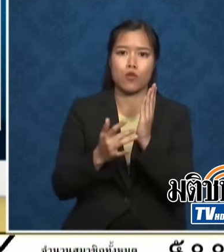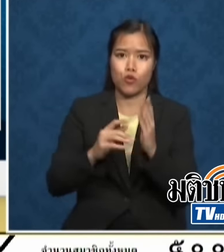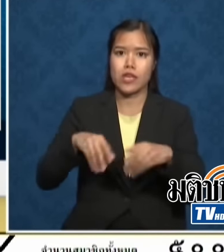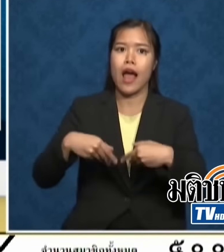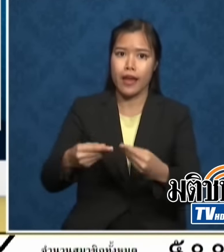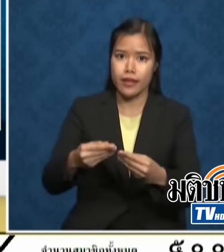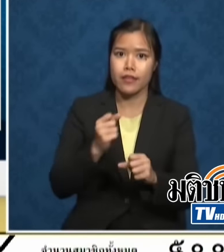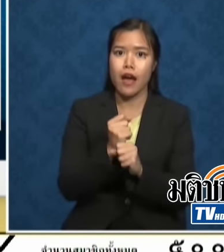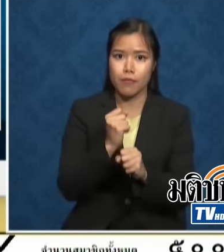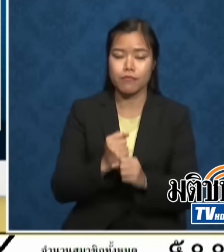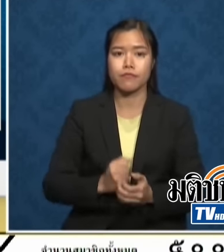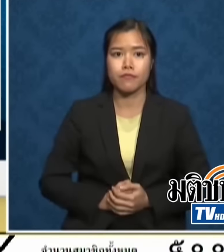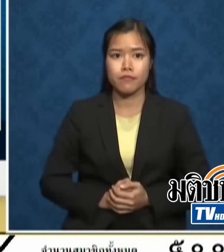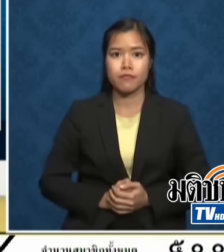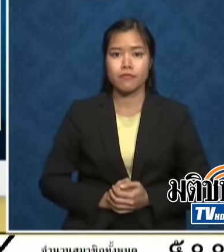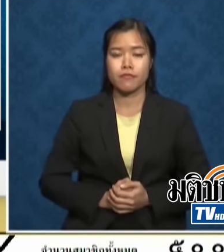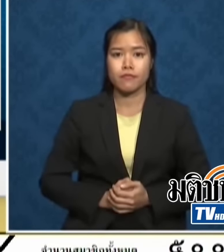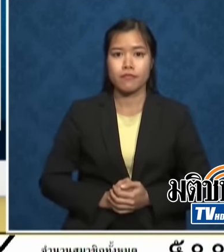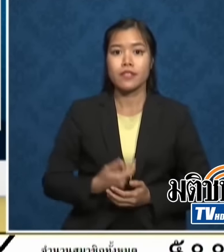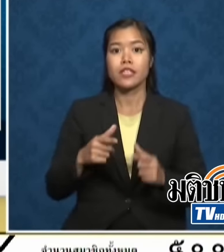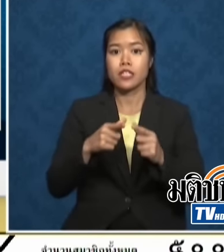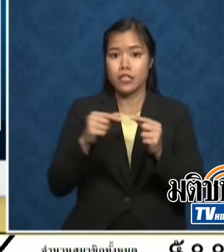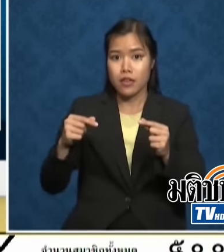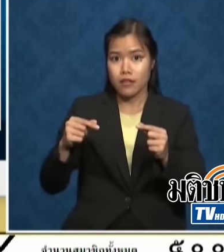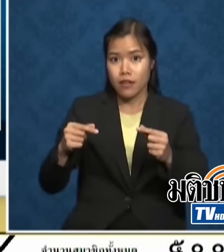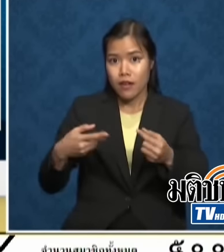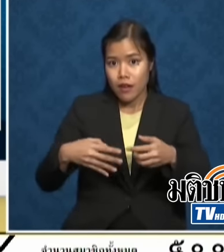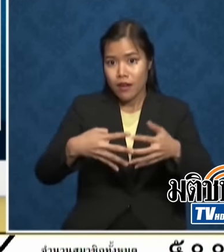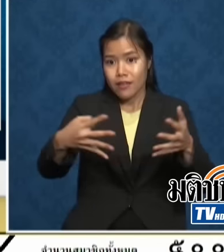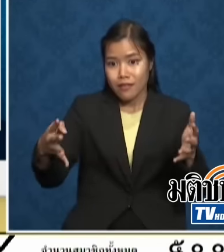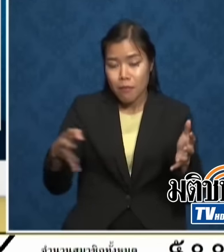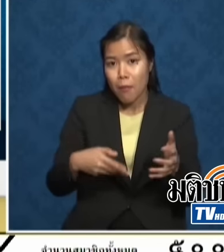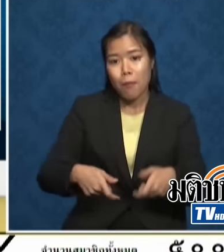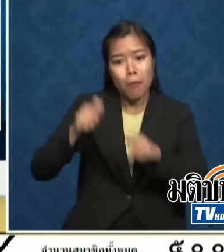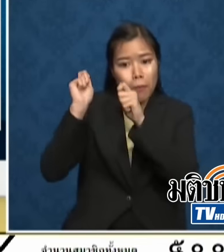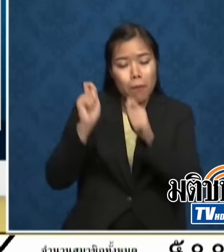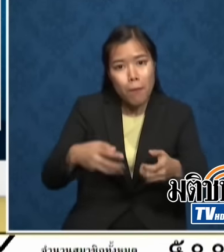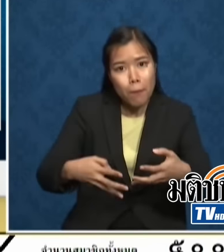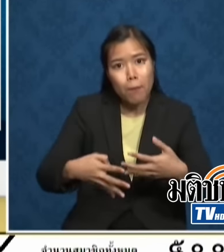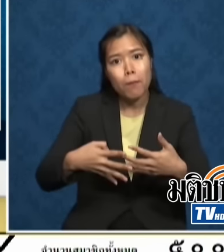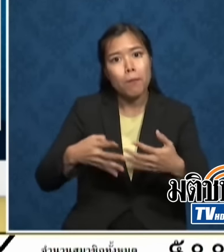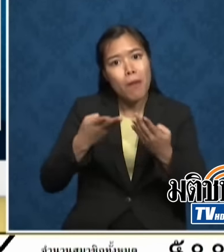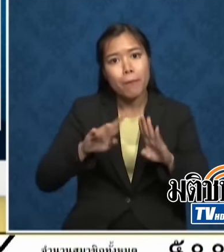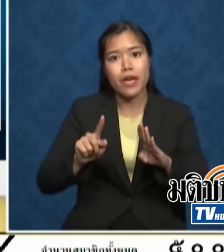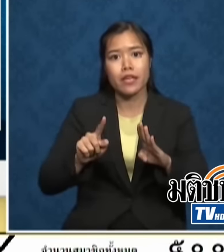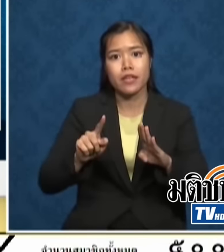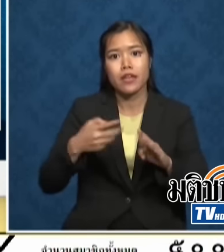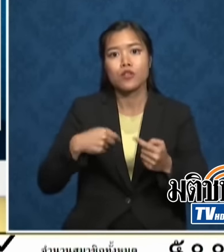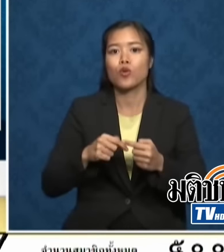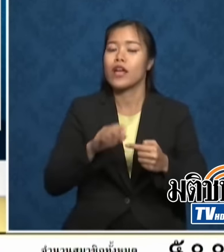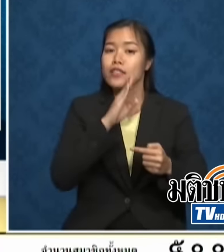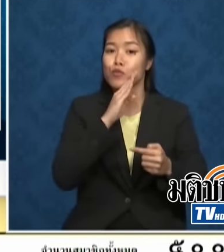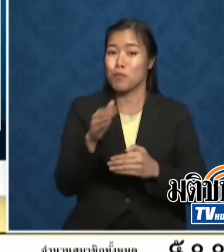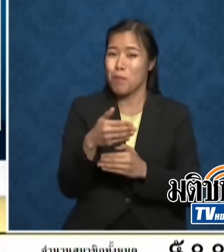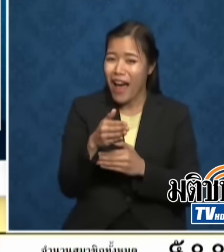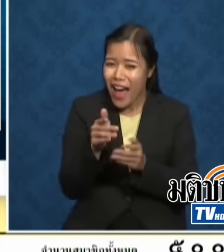ว่า precision fisheries อวนเน็ตแบบไหนครับที่มีทางรอดให้สัตว์น้ำอนุบาล